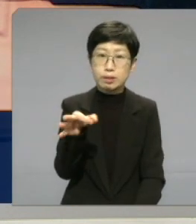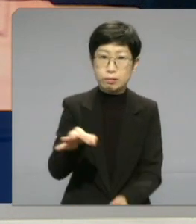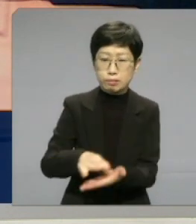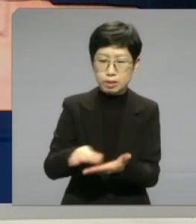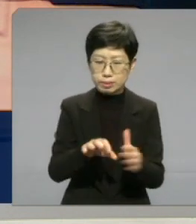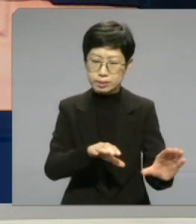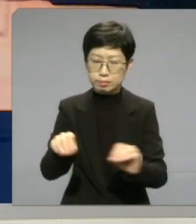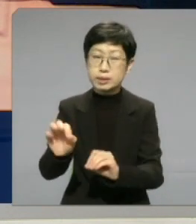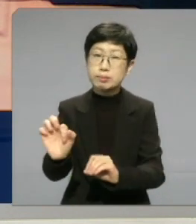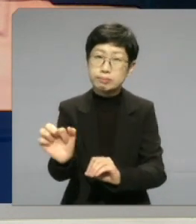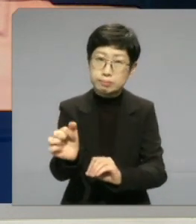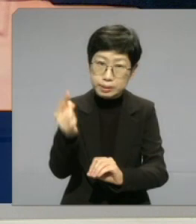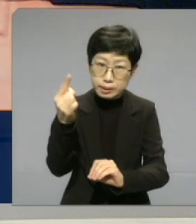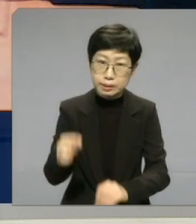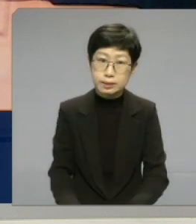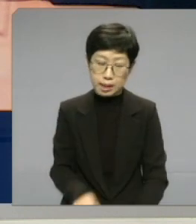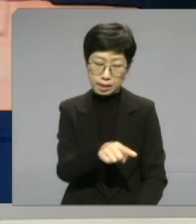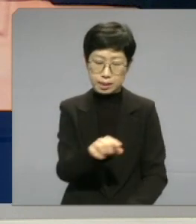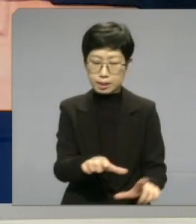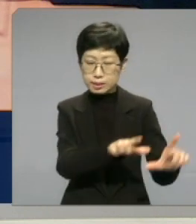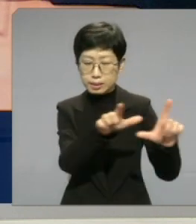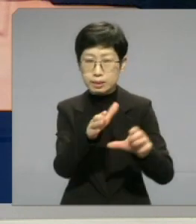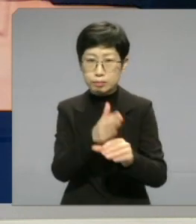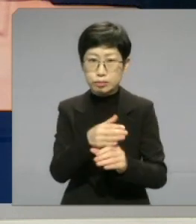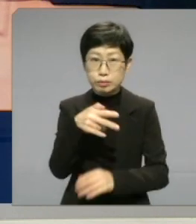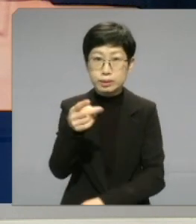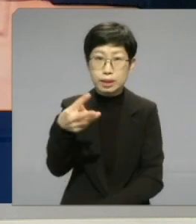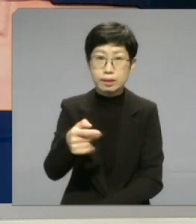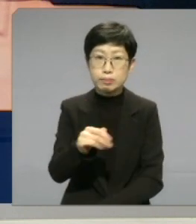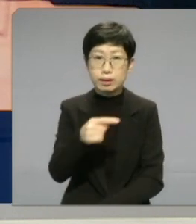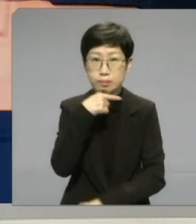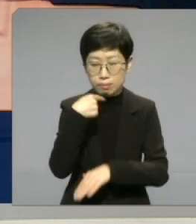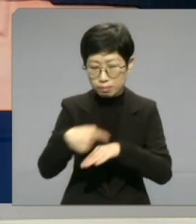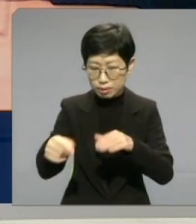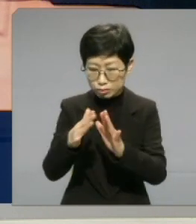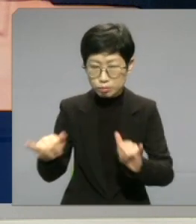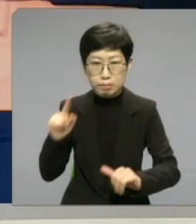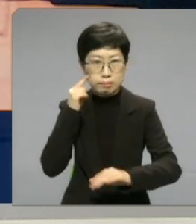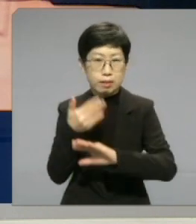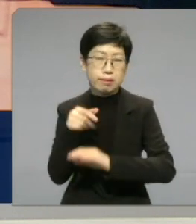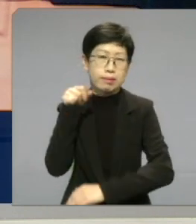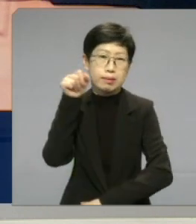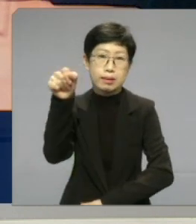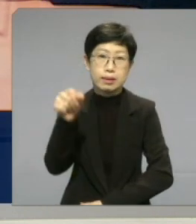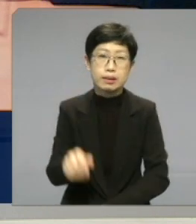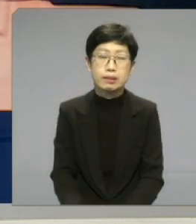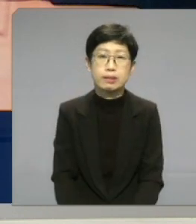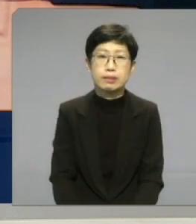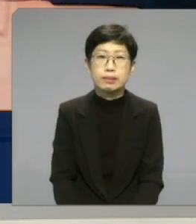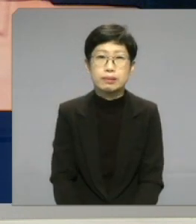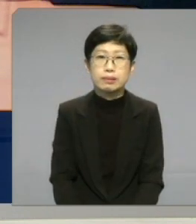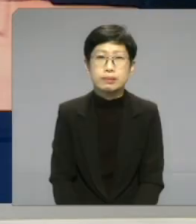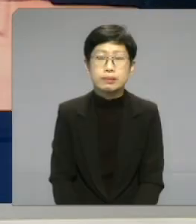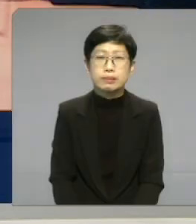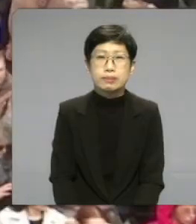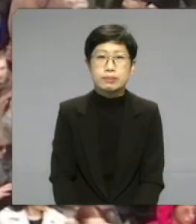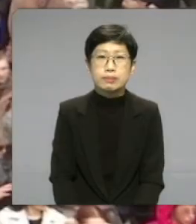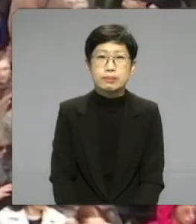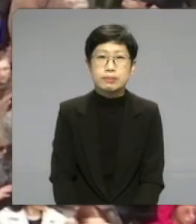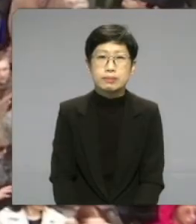때문인데요. 코소보에 살고 있는 세르비아계 주민들이 반발하고 있습니다. 윤서영 월드리포터입니다.